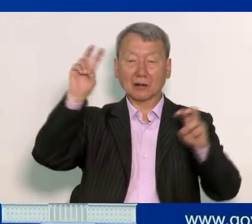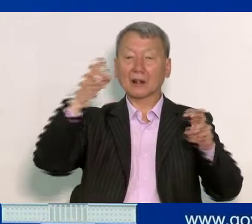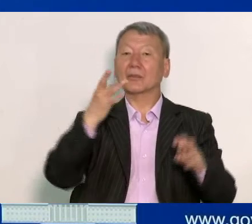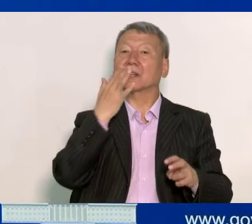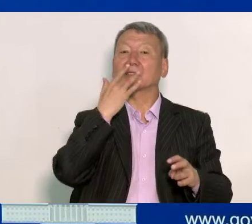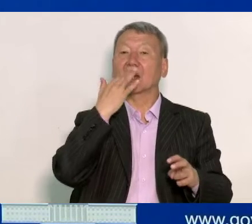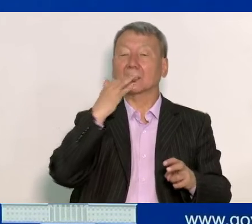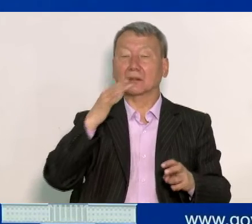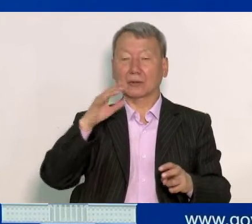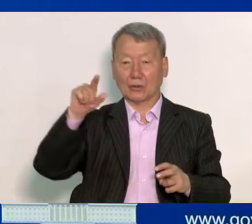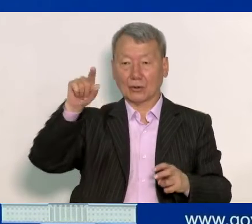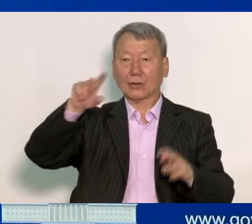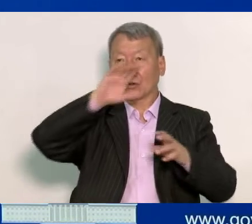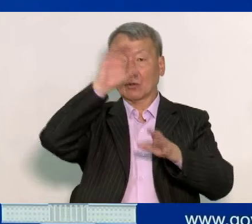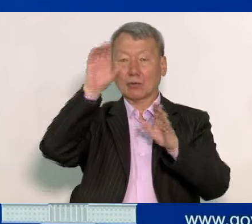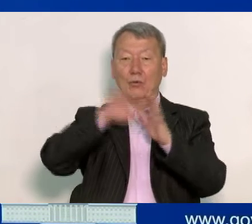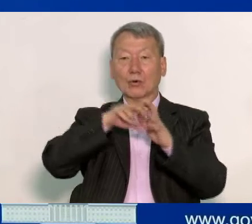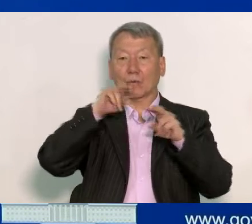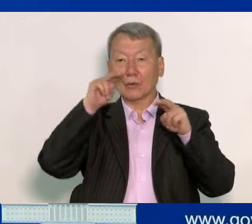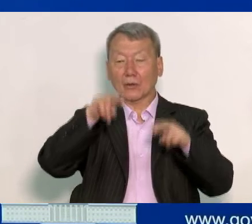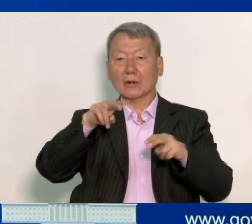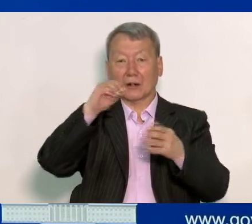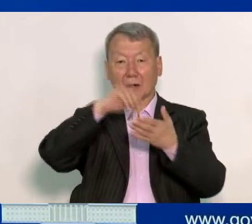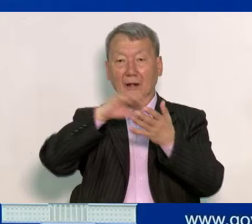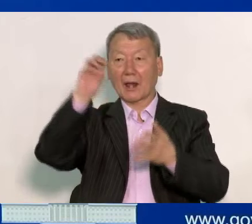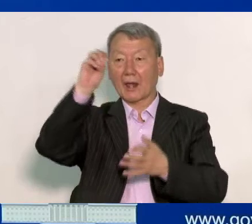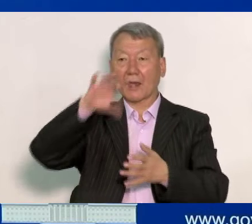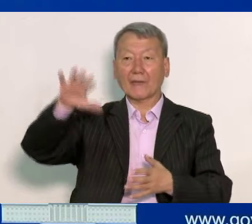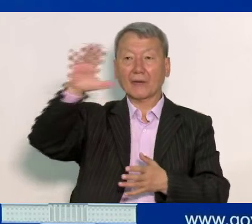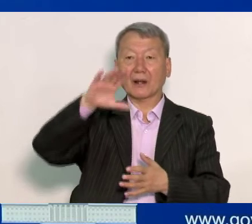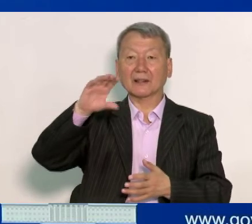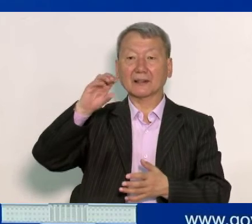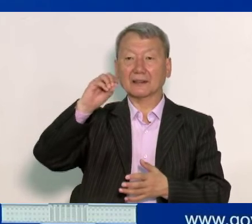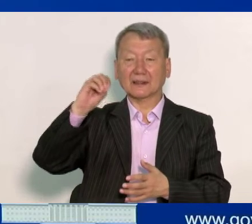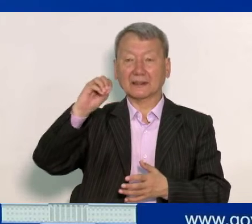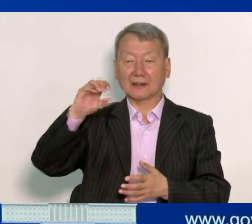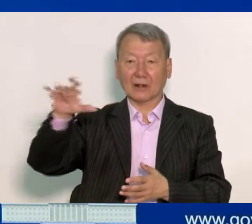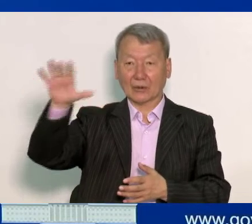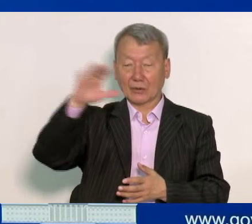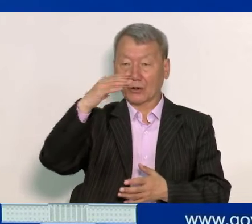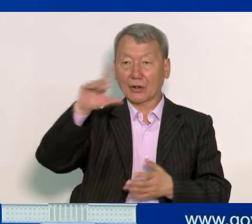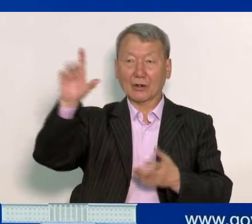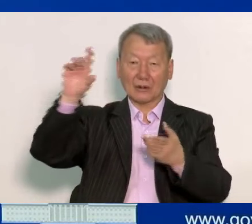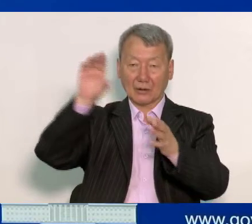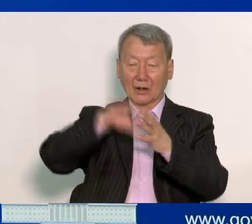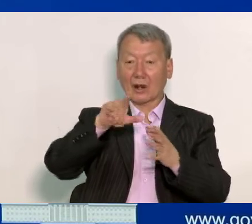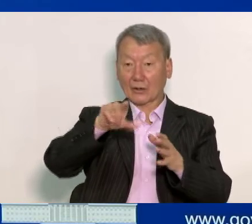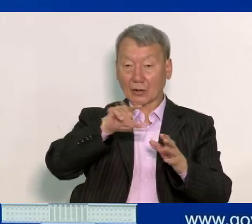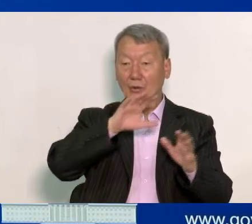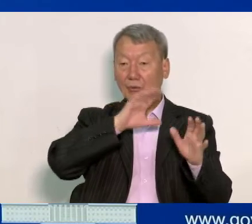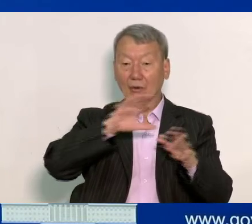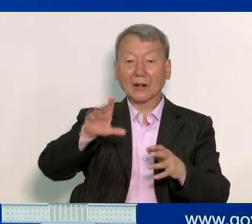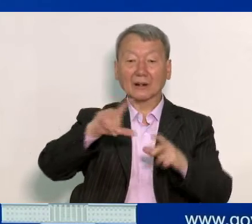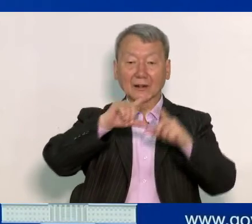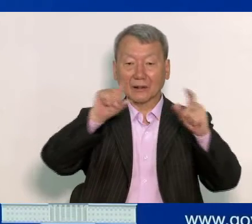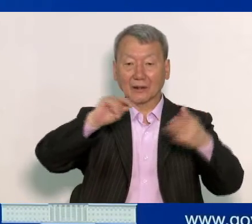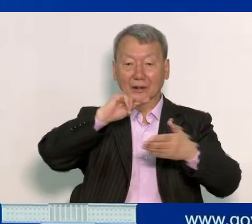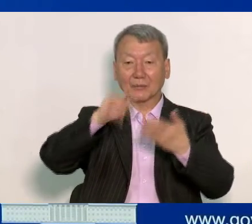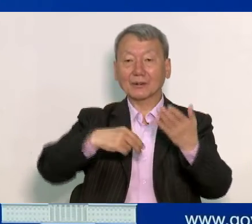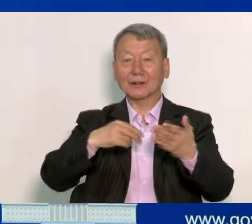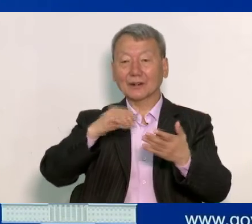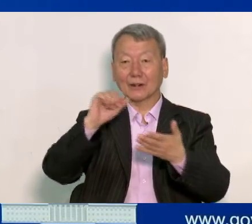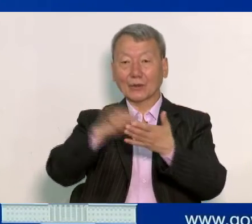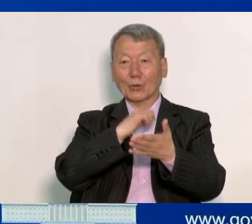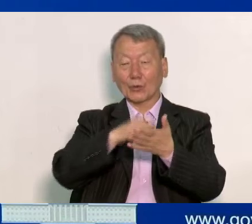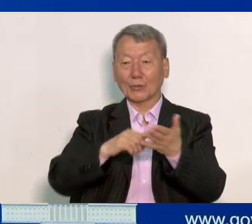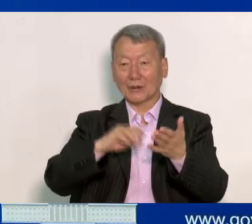статус, то есть они находятся в реестре Евразес, и они полностью обеспечивают выдачу